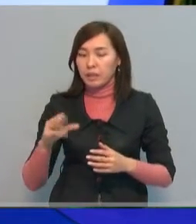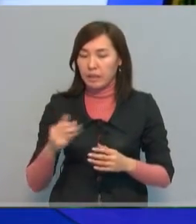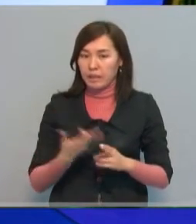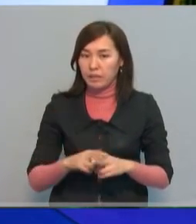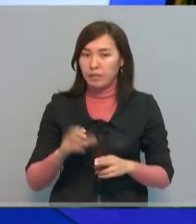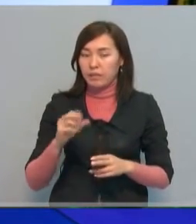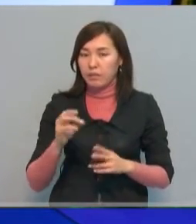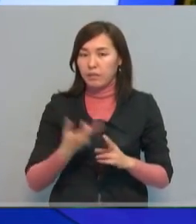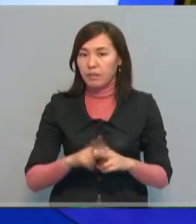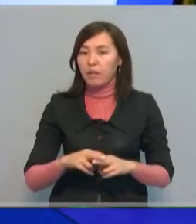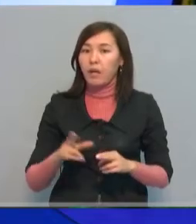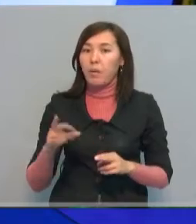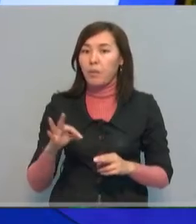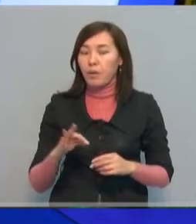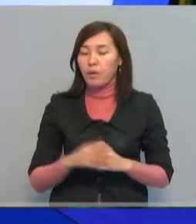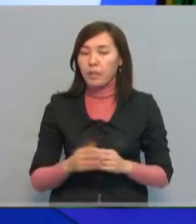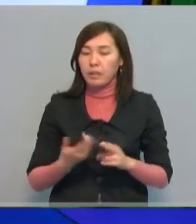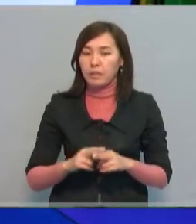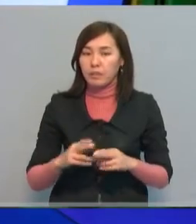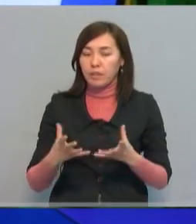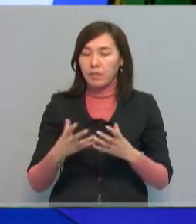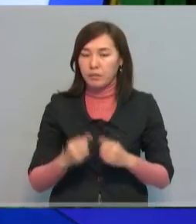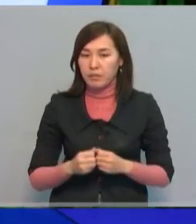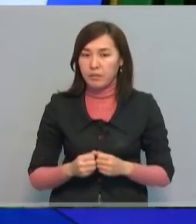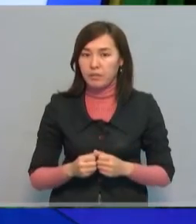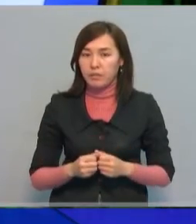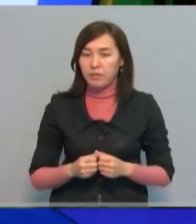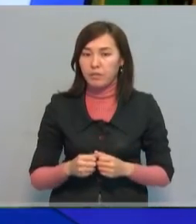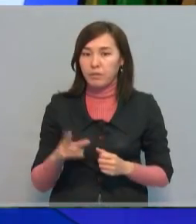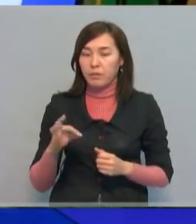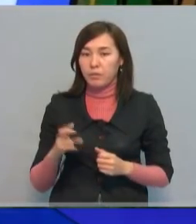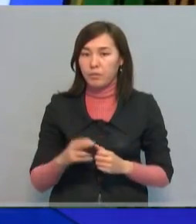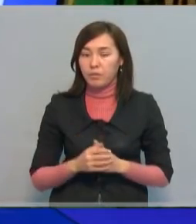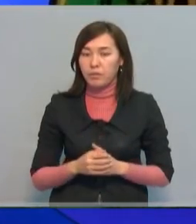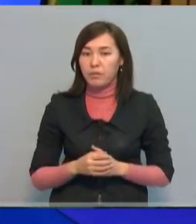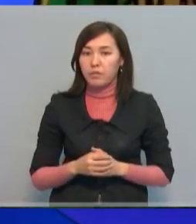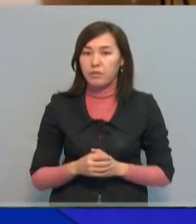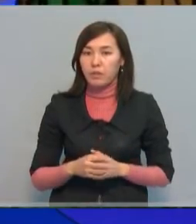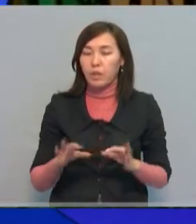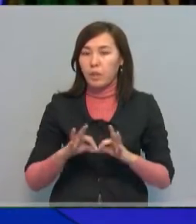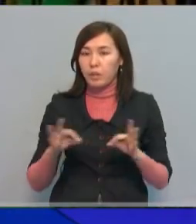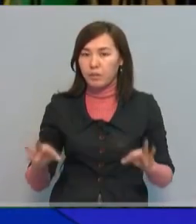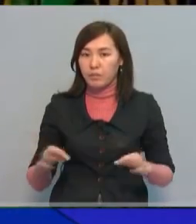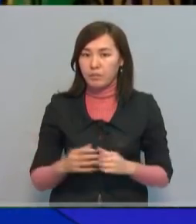и сканеру, а по данным, которые получаются по узким